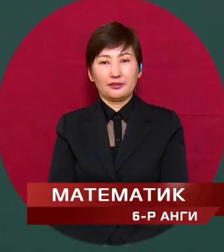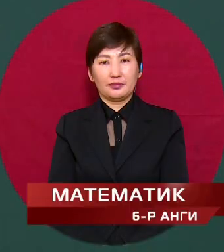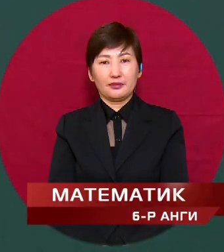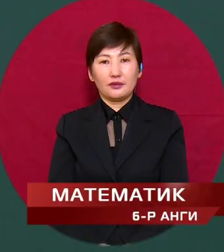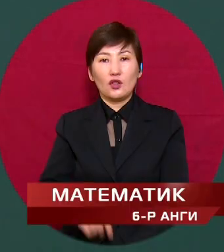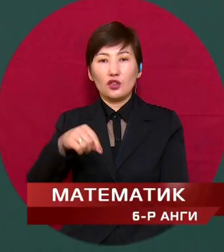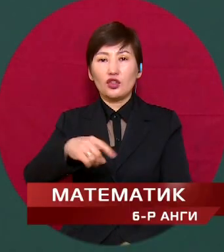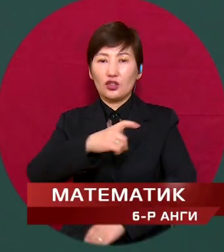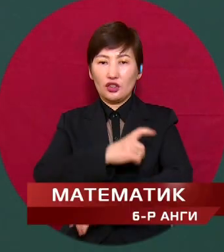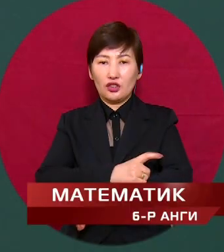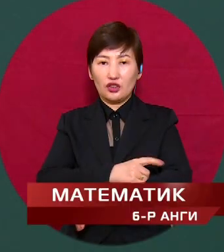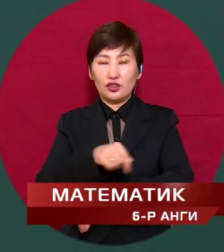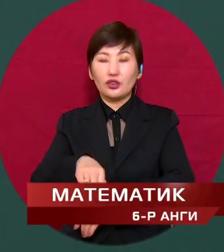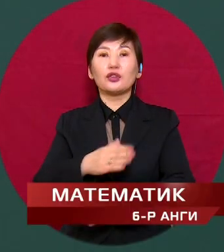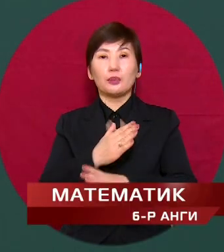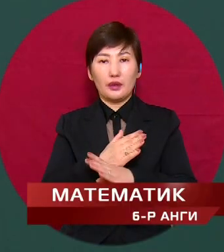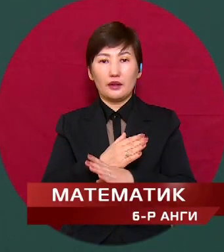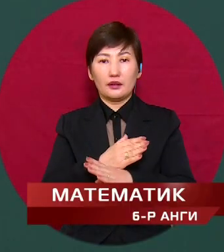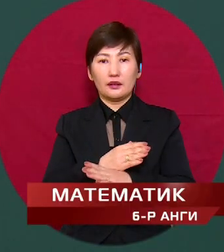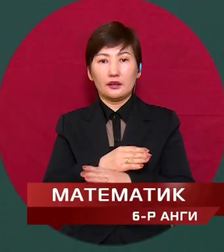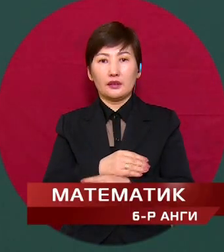За өнөөдрийн хичээл энд хүрээд өндөрлж байна.